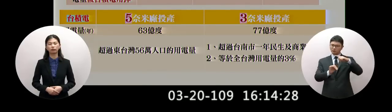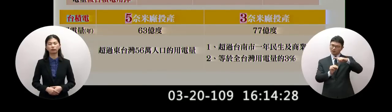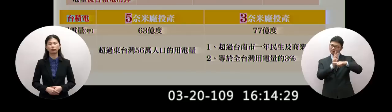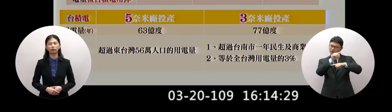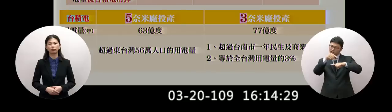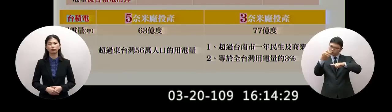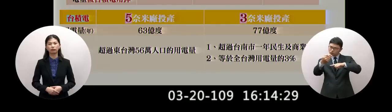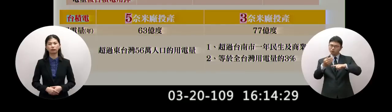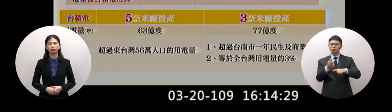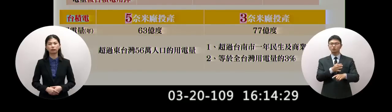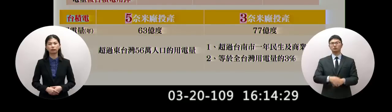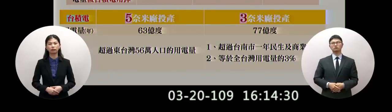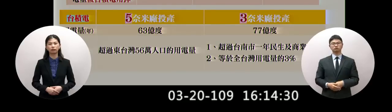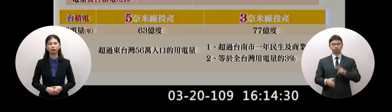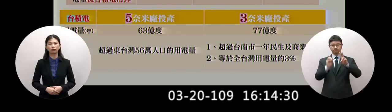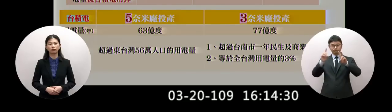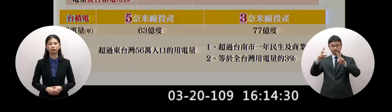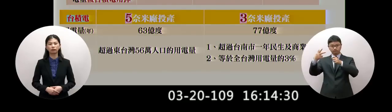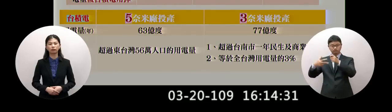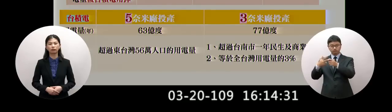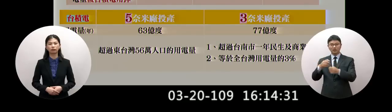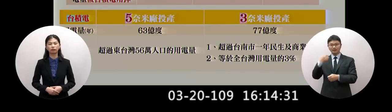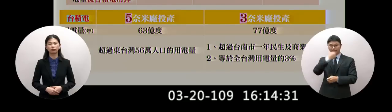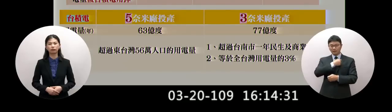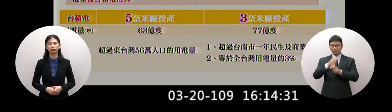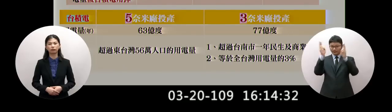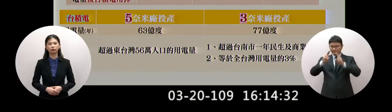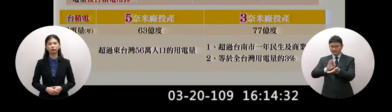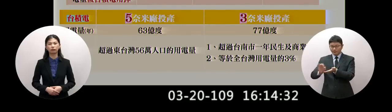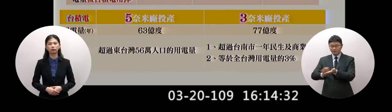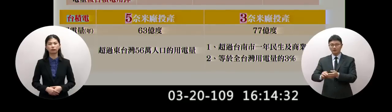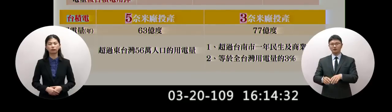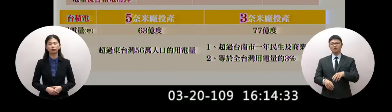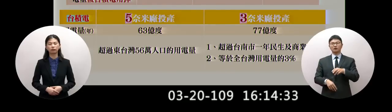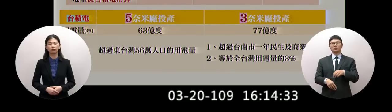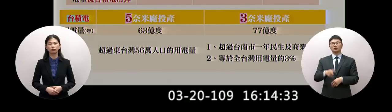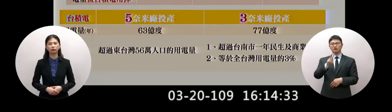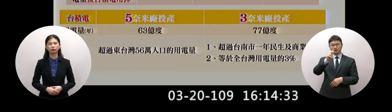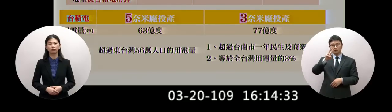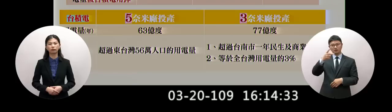3.9%。2017年，台湾的总用电量是